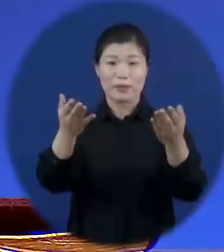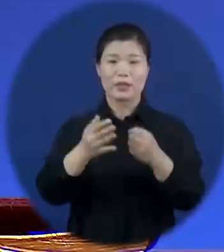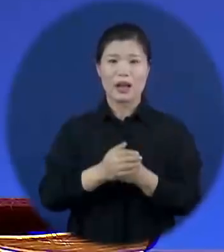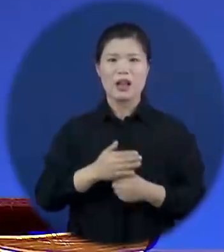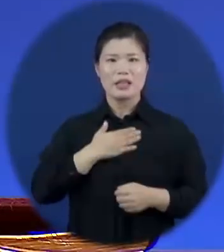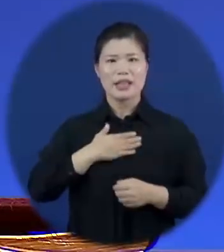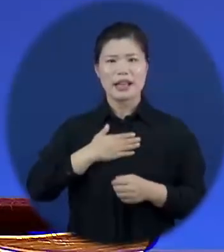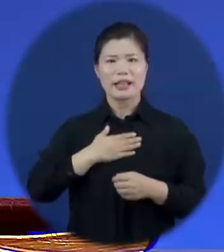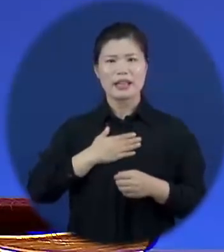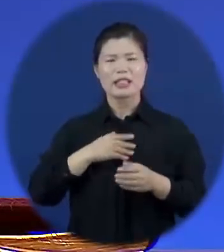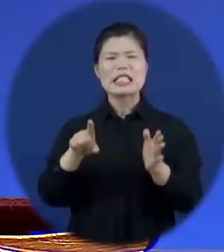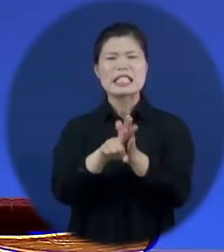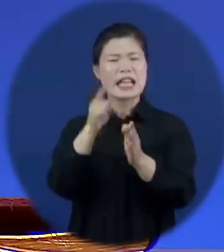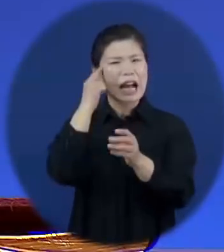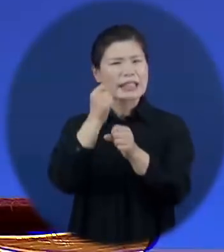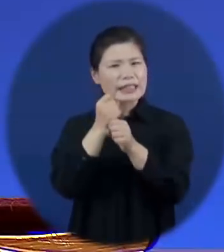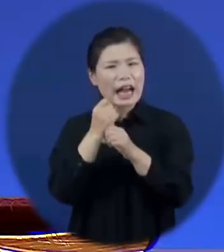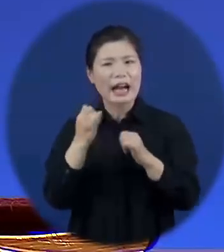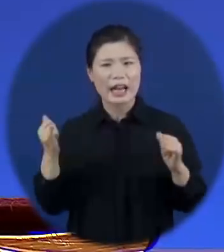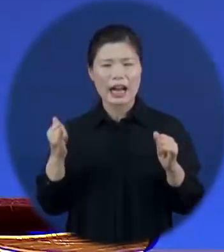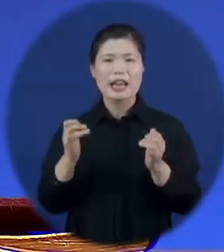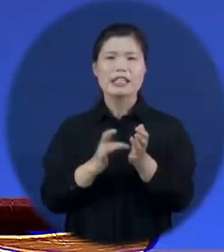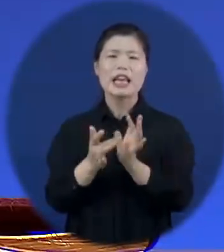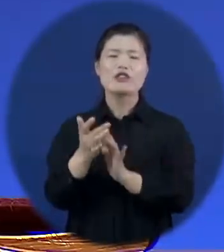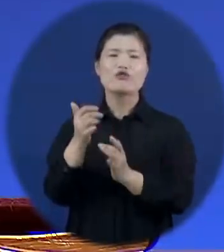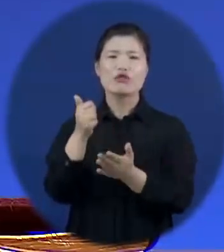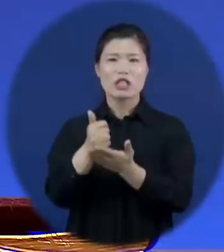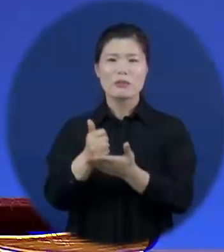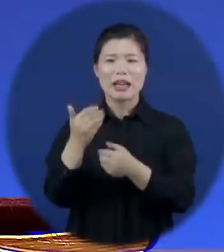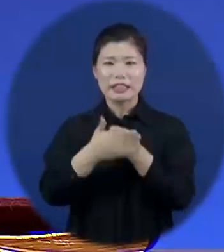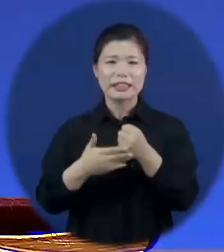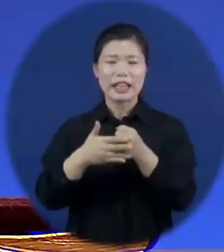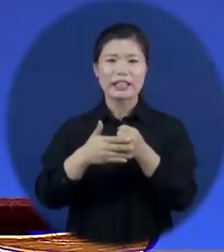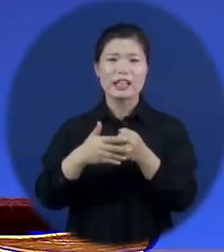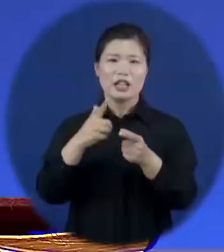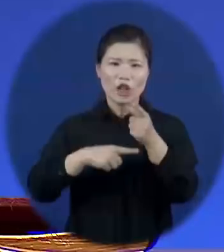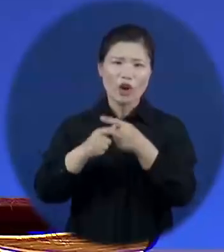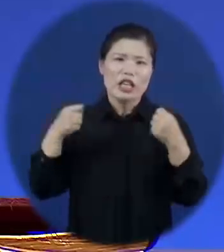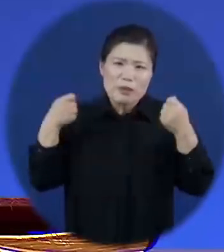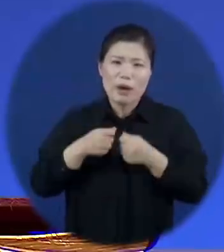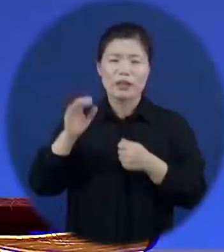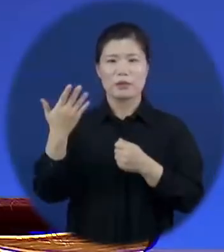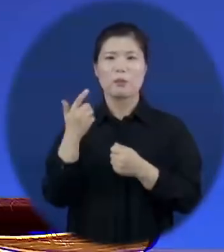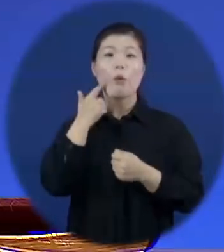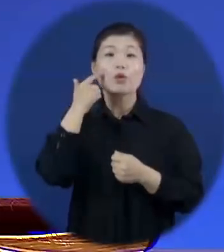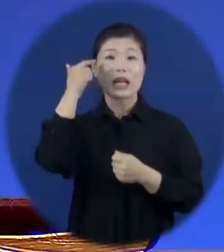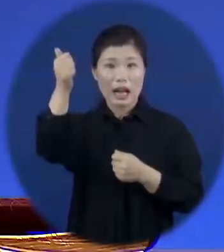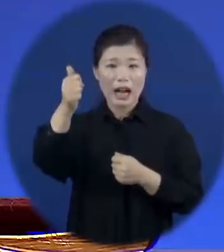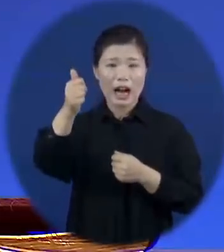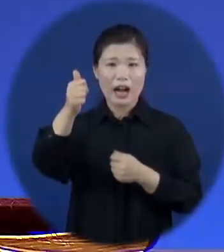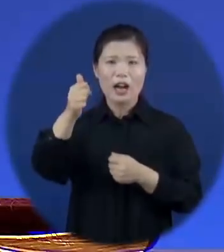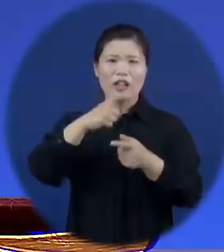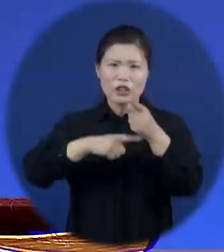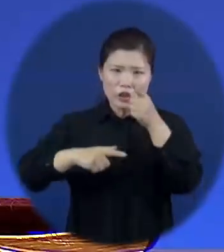같은 신학자가 먼저 예수님을 만나는 은혜를 덧입어야 됩니다. 목사가 먼저 예수님을 만나는 은혜에 사로잡혀야